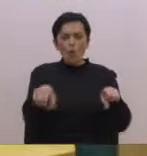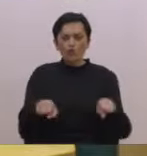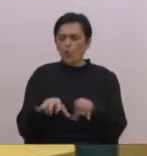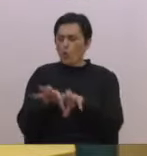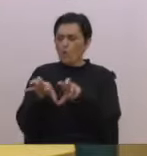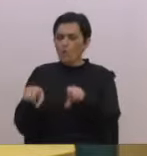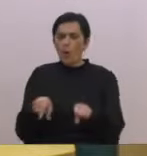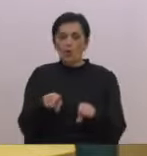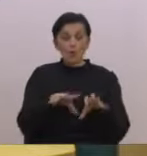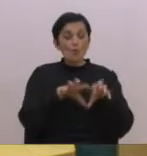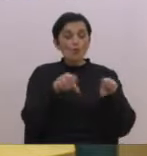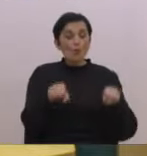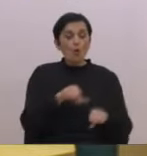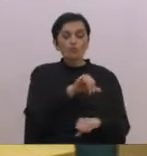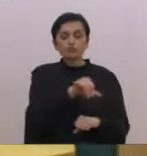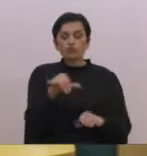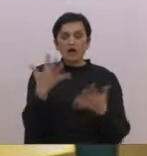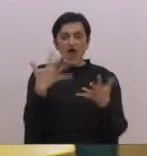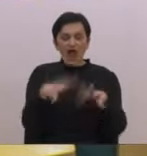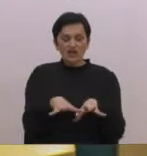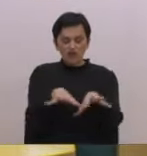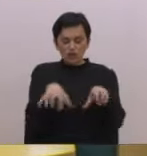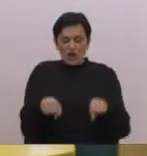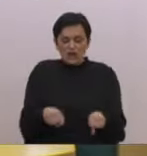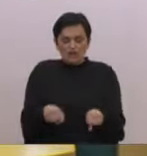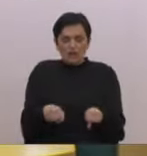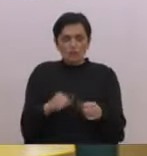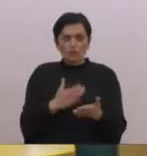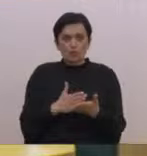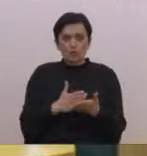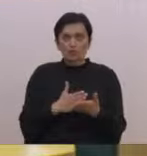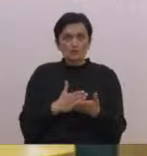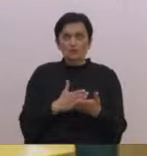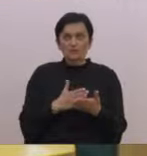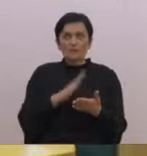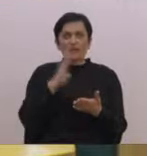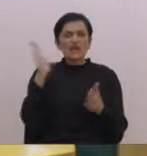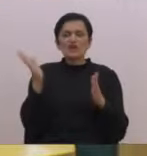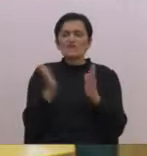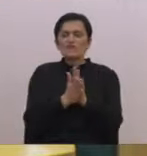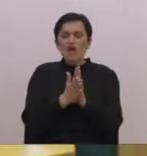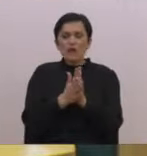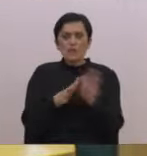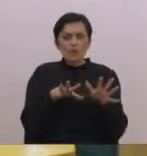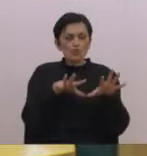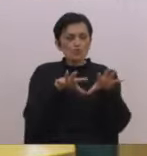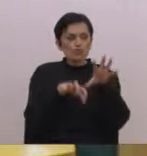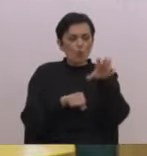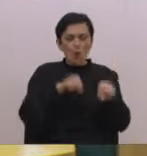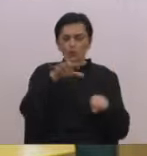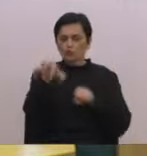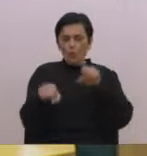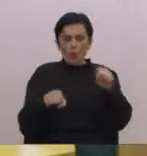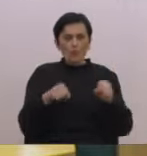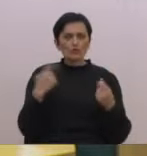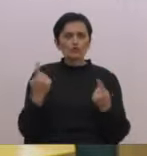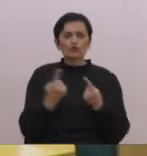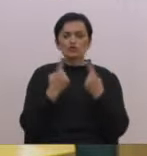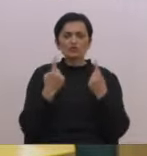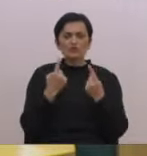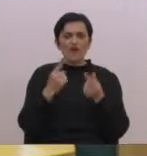am monopoliebs aqt qvelaperi khelshi chakdebuli. Avit, ăla peșii monopolia, halhno. Da, ești arit, ce ule privi,